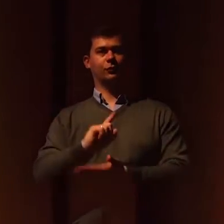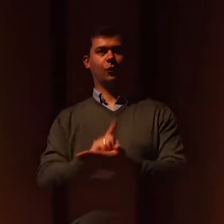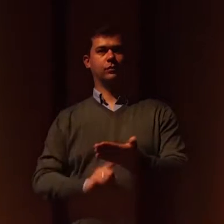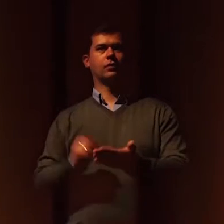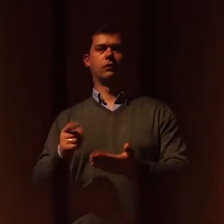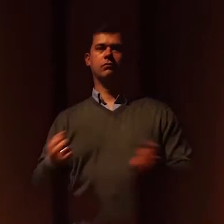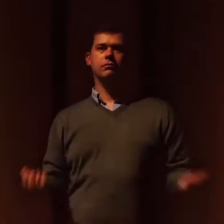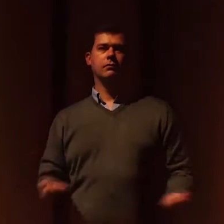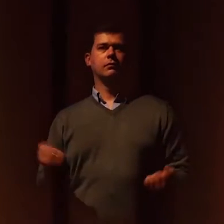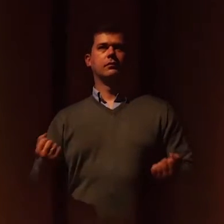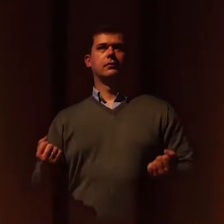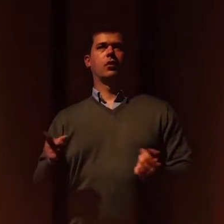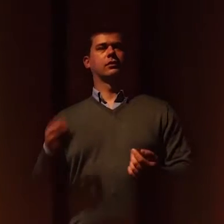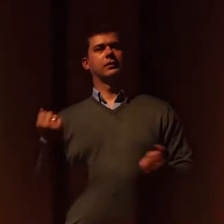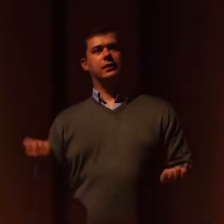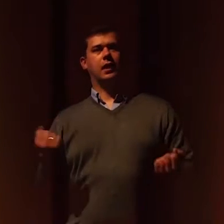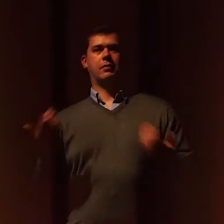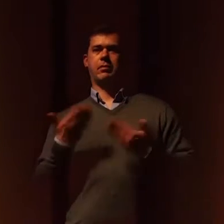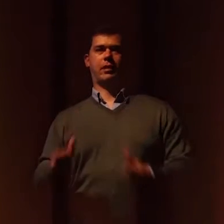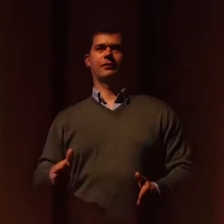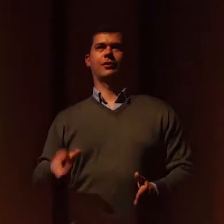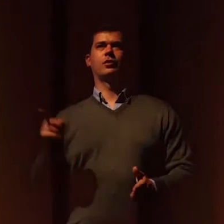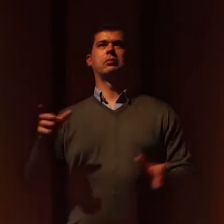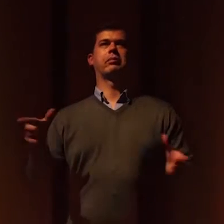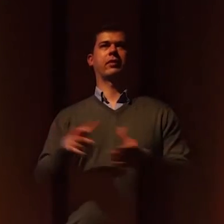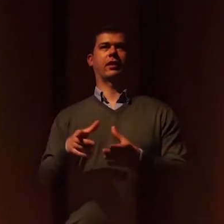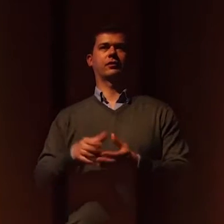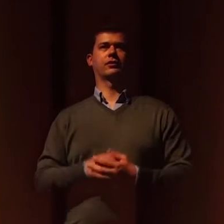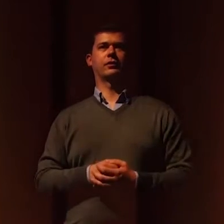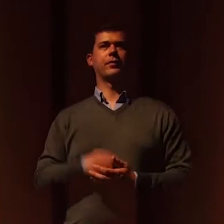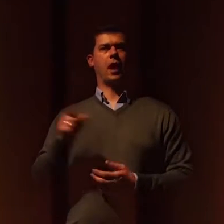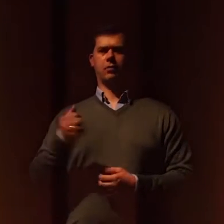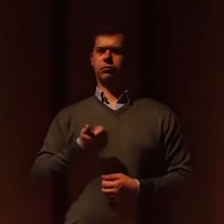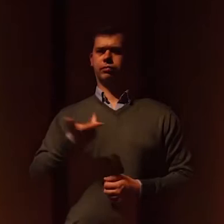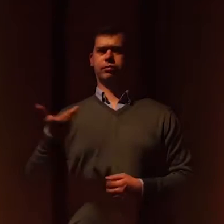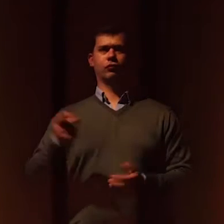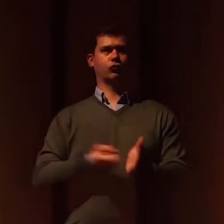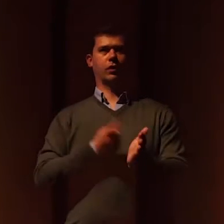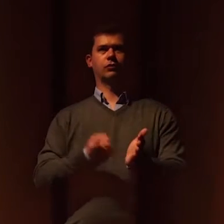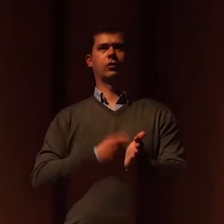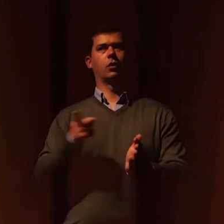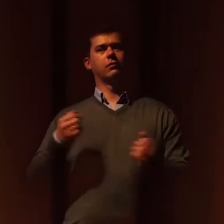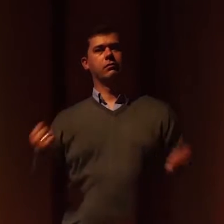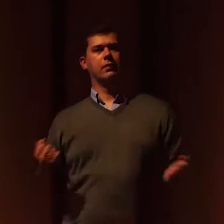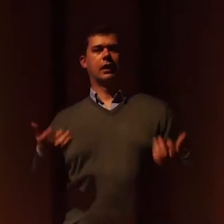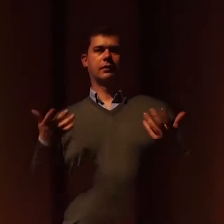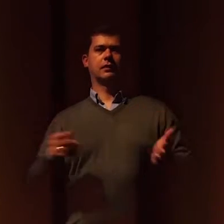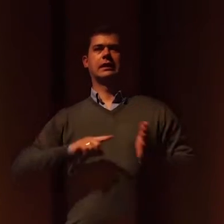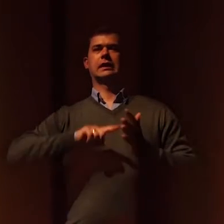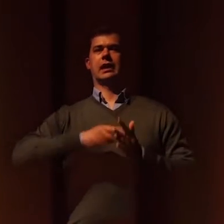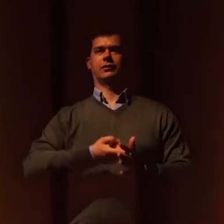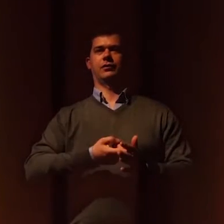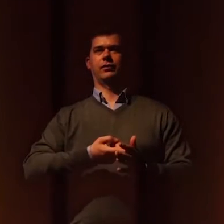dąży najliczniejsza według spisu grupa mniejszościowa która wielokrotnie dążyła do zarejestrowania